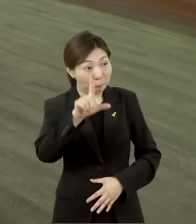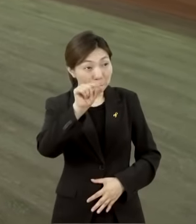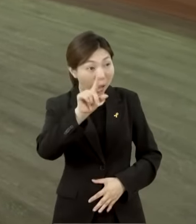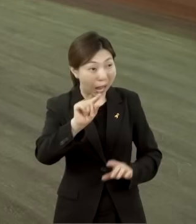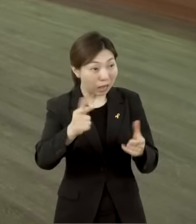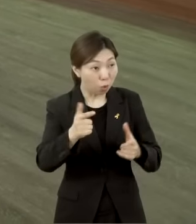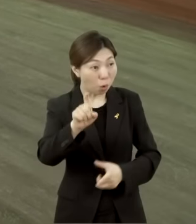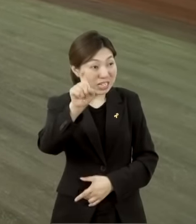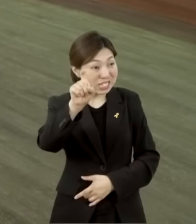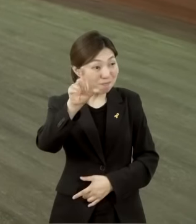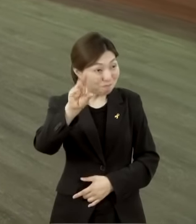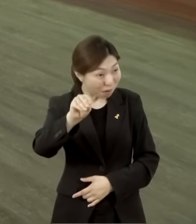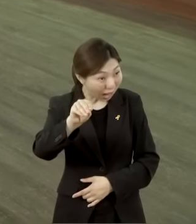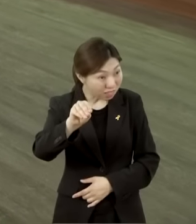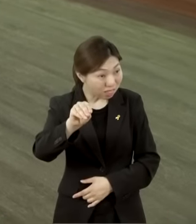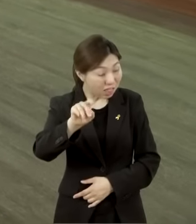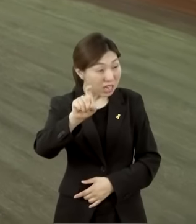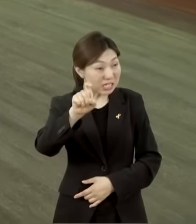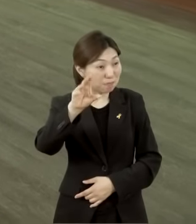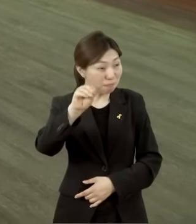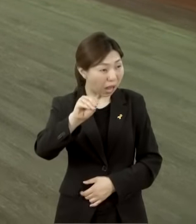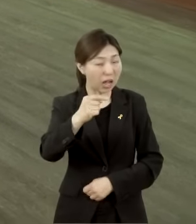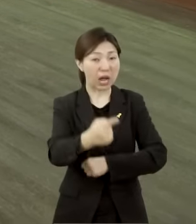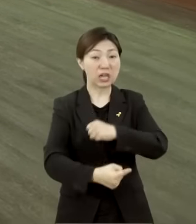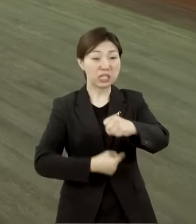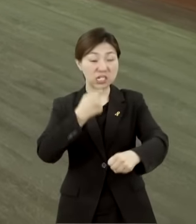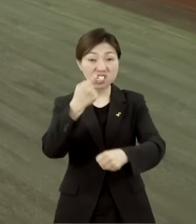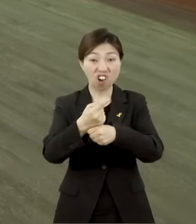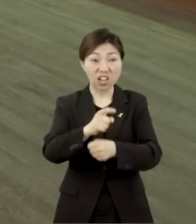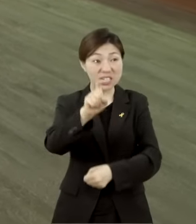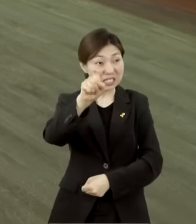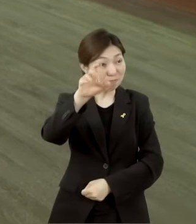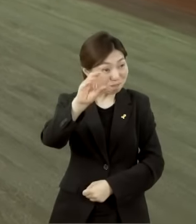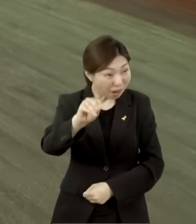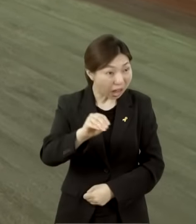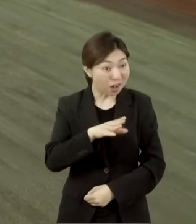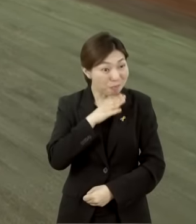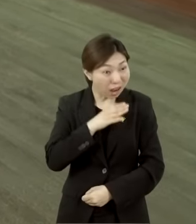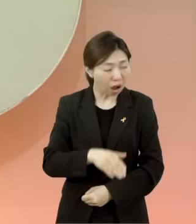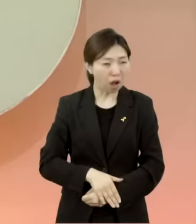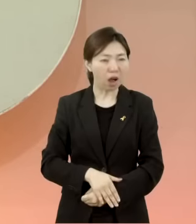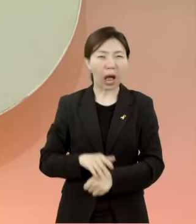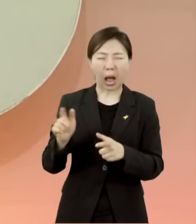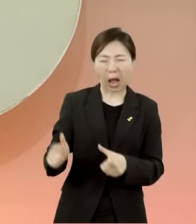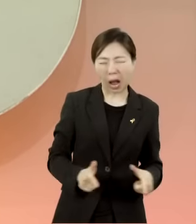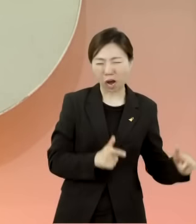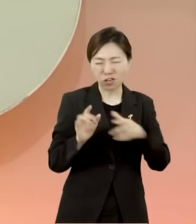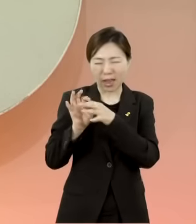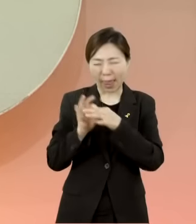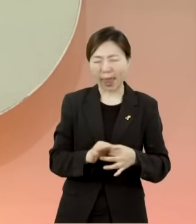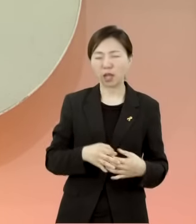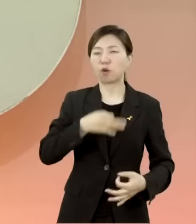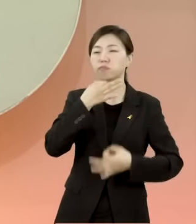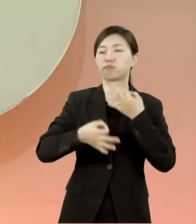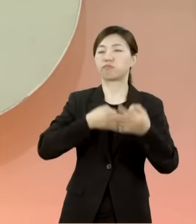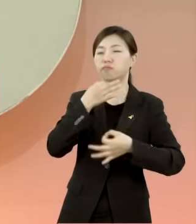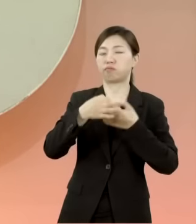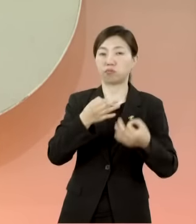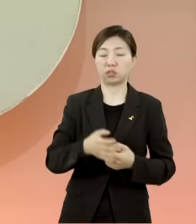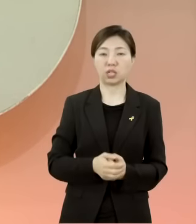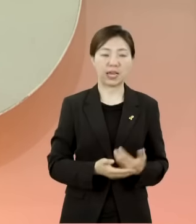하셨대요에 제 물어봤어 1만 독이 아니라 10만 독이야 1년 동안 10만 독을 하셨대 그냥 하루